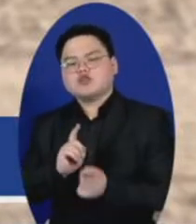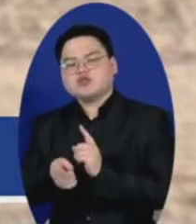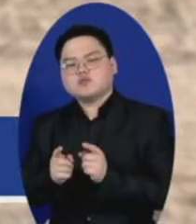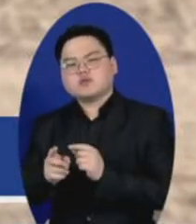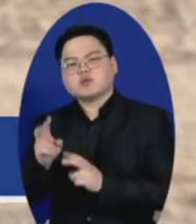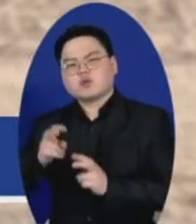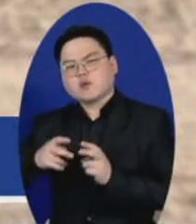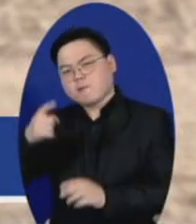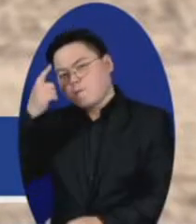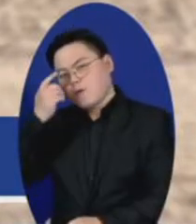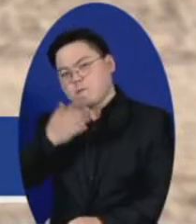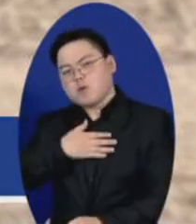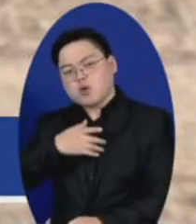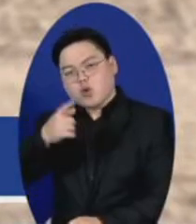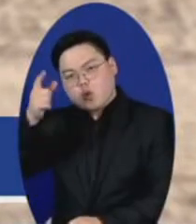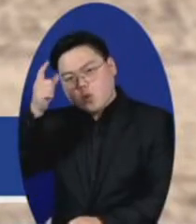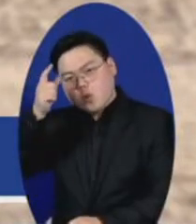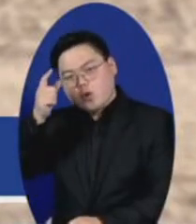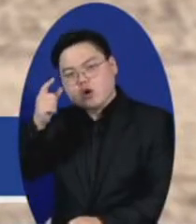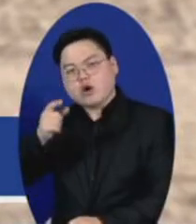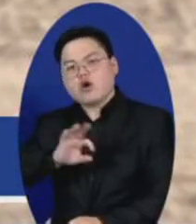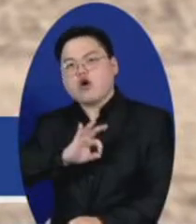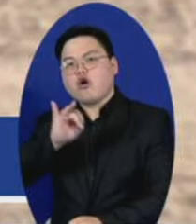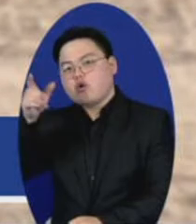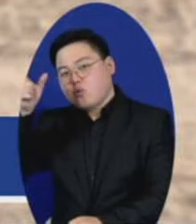үхэрчтэй Монгол үхрэтгээ бас нийлүүлээд